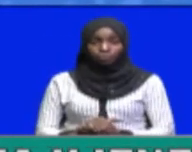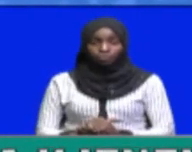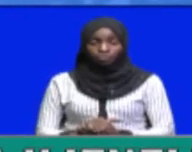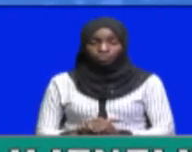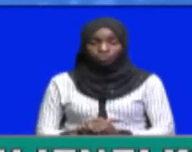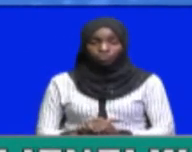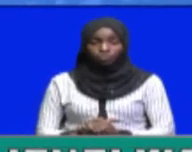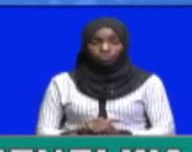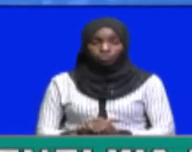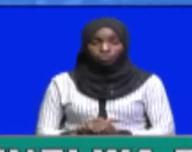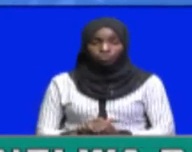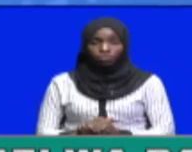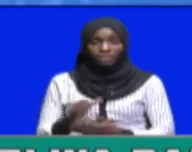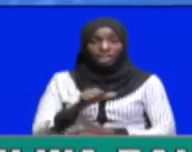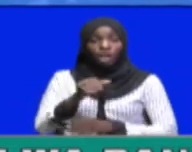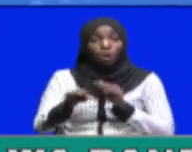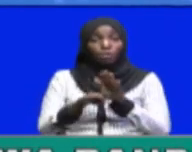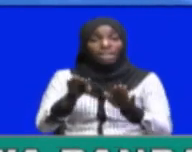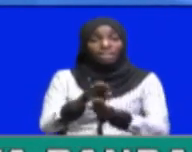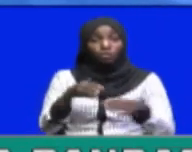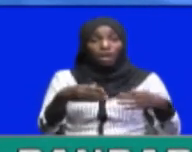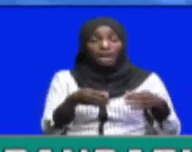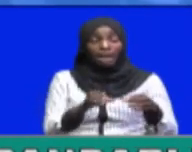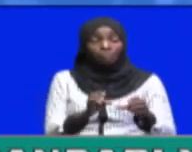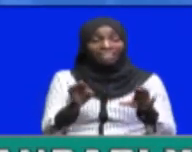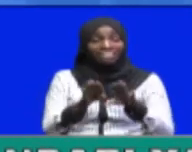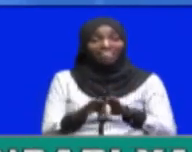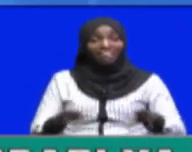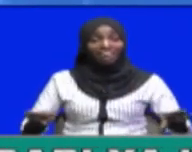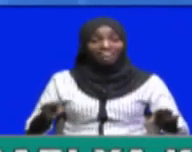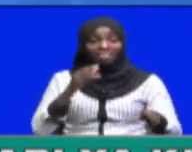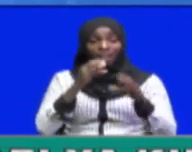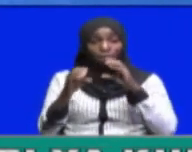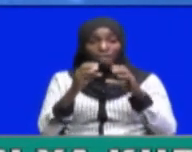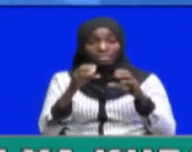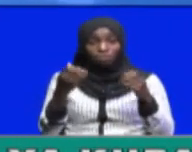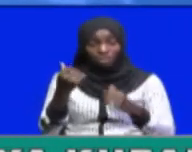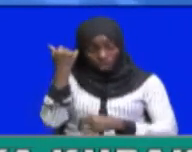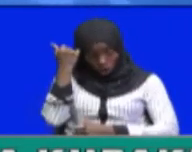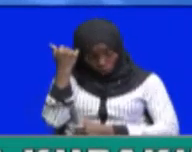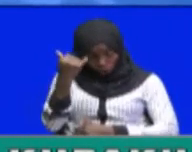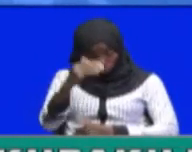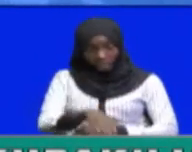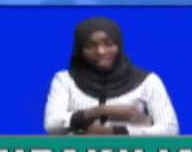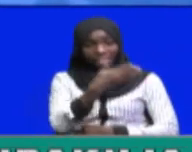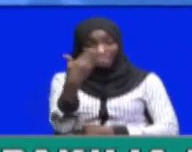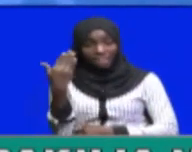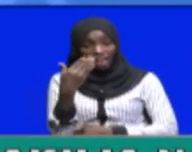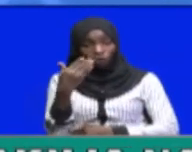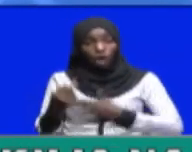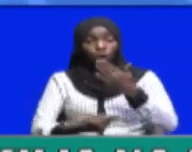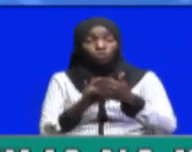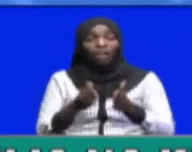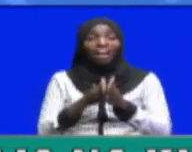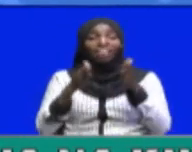Mwenyekiti wa kamati ya ardhi na mawasiliano Mheshimiwa Hamza Hassan Juma ameishauri serikali kuipa nafasi mamlaka